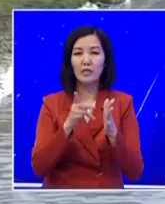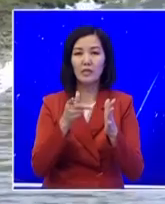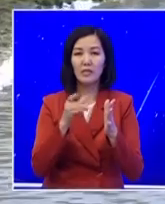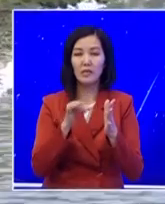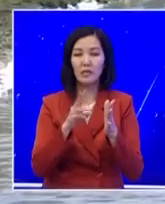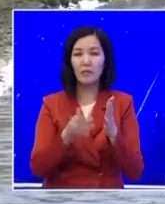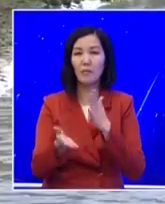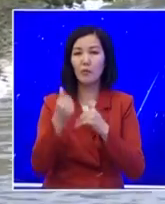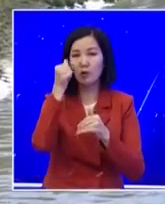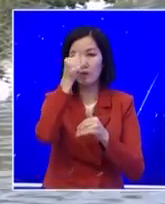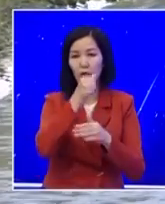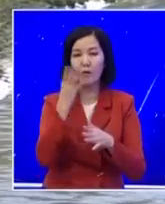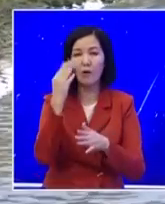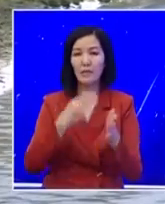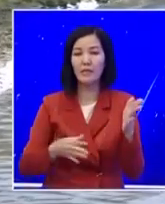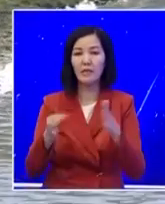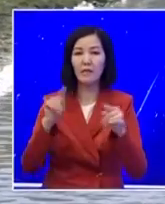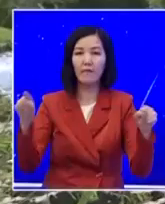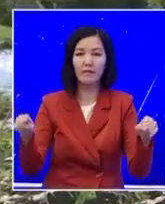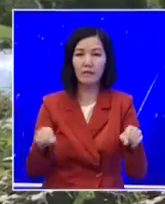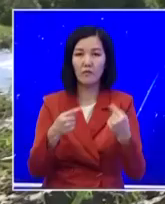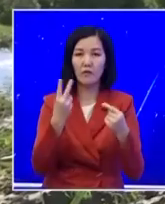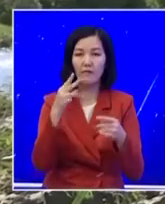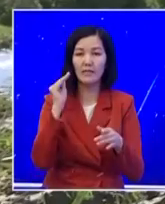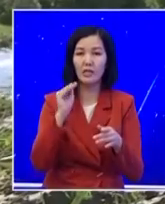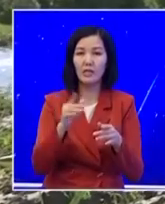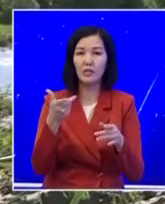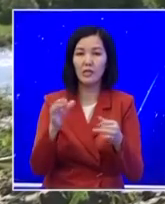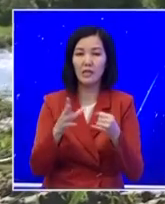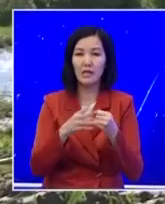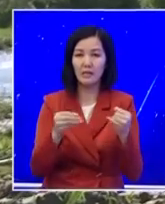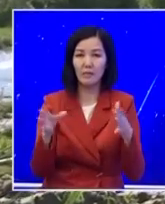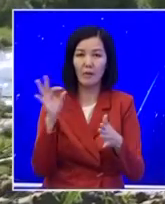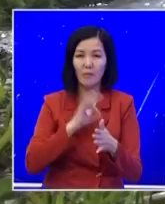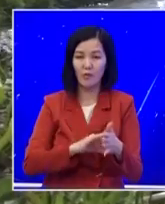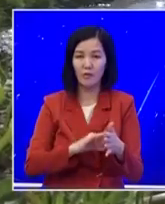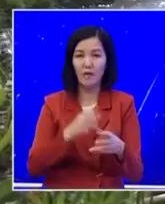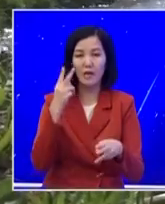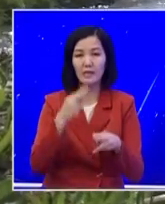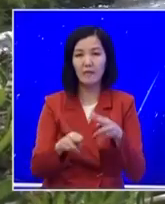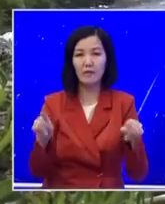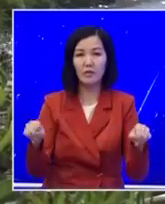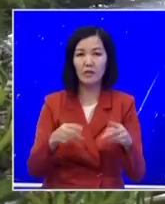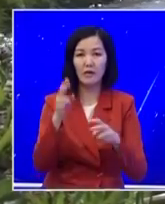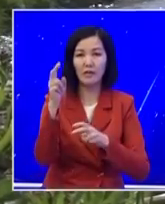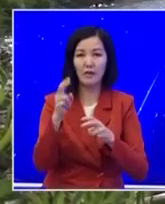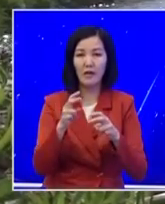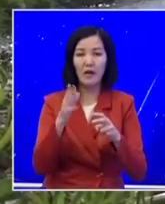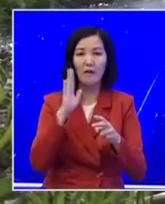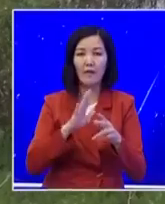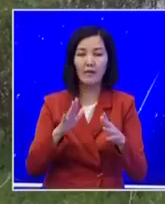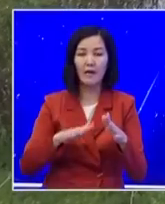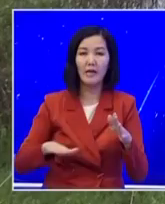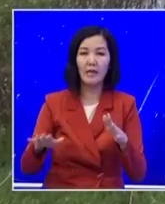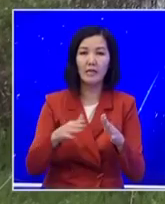В прошлом году в Алматинской области восстановлено 20 тысяч гектаров орошаемых земель. Завершена реконструкция Козлогарского водохранилища.